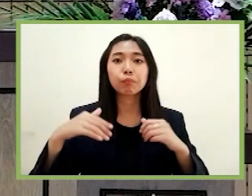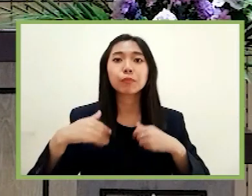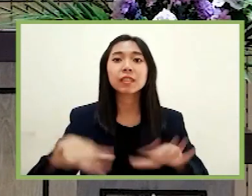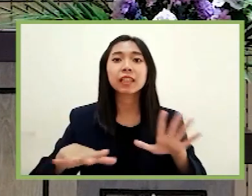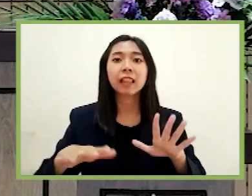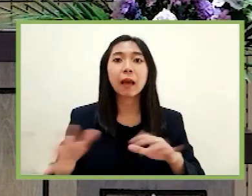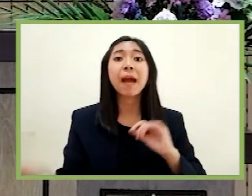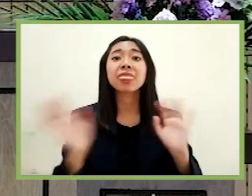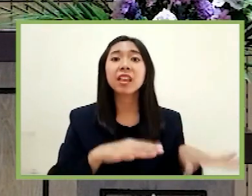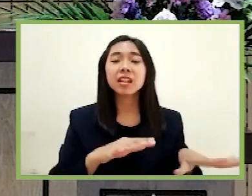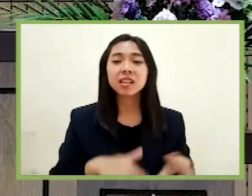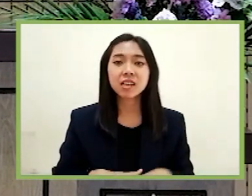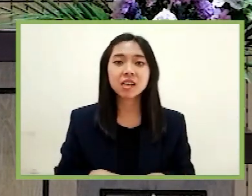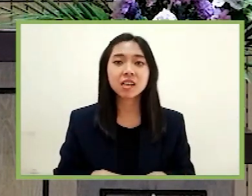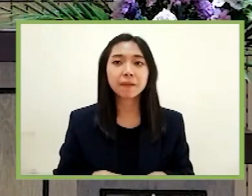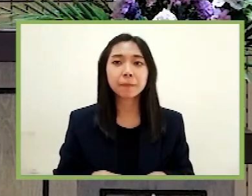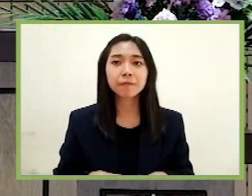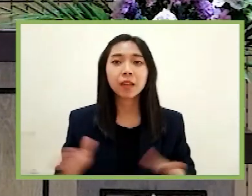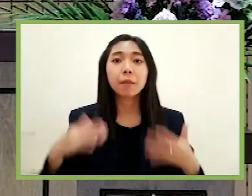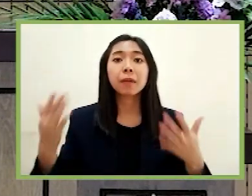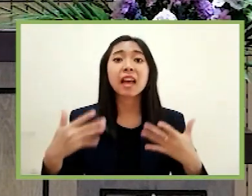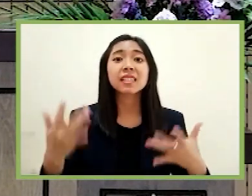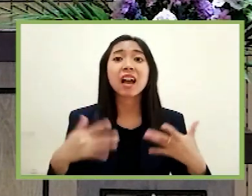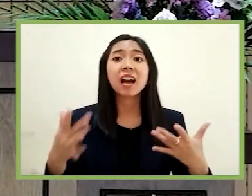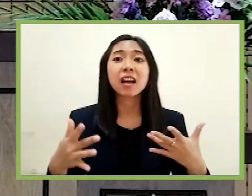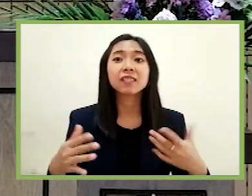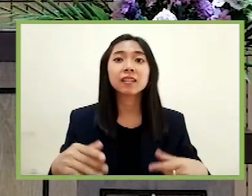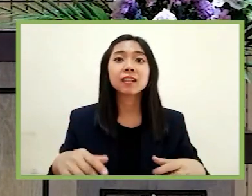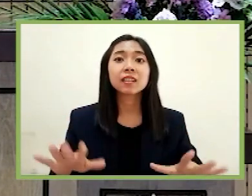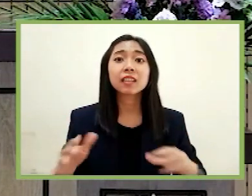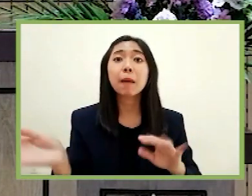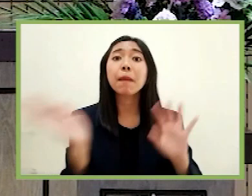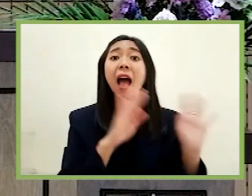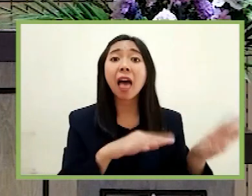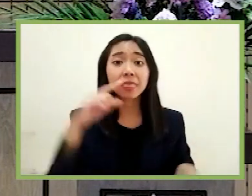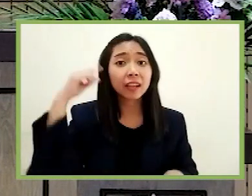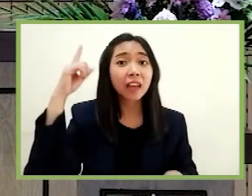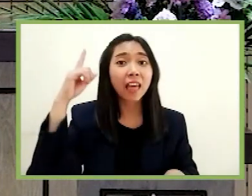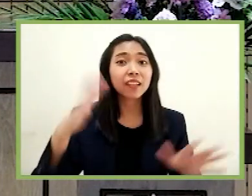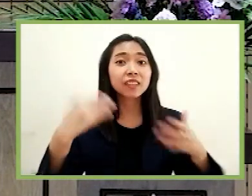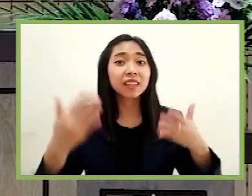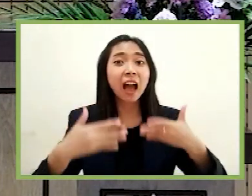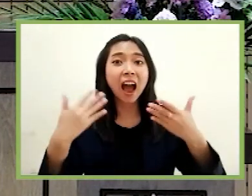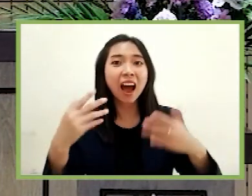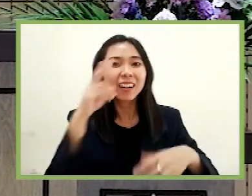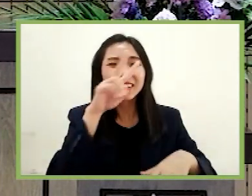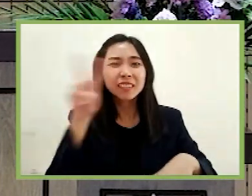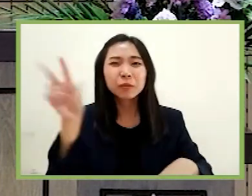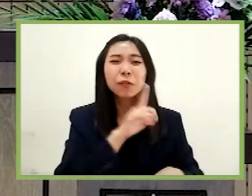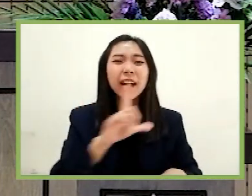bagaimana dia bisa merasakan setelah kematian itu langsung bersama Tuhan di